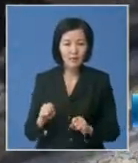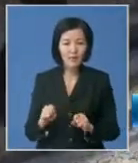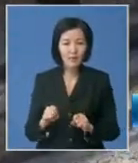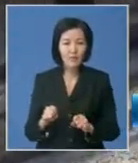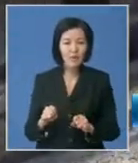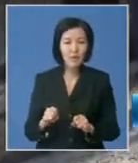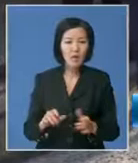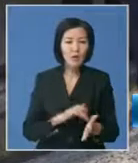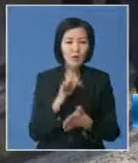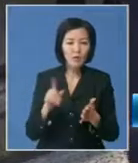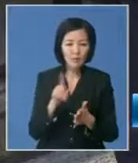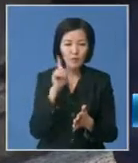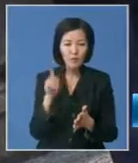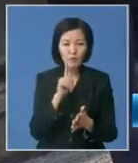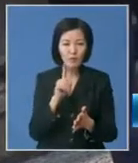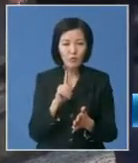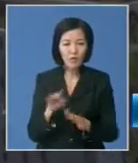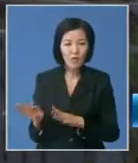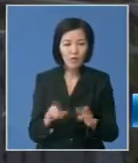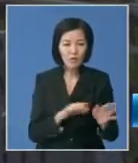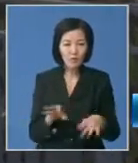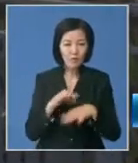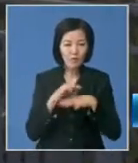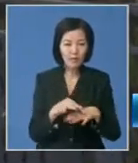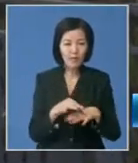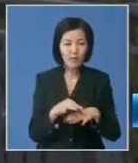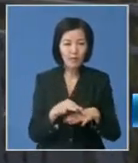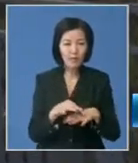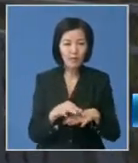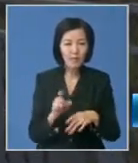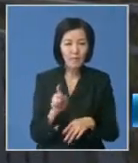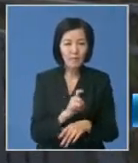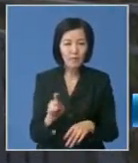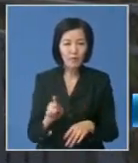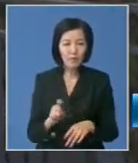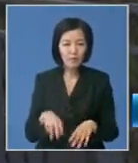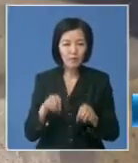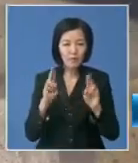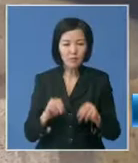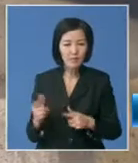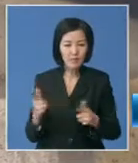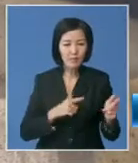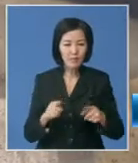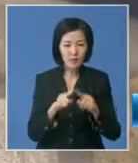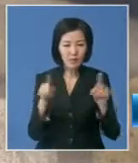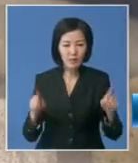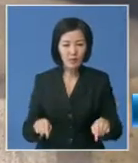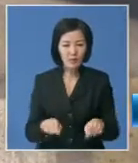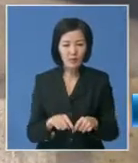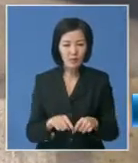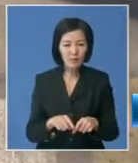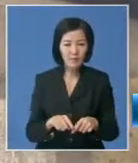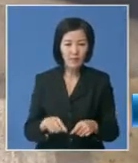города организовала акцию безопасности пешеходов для этого баллончиками и специально подготовленными трафаретами нанесены на